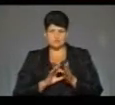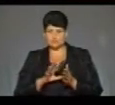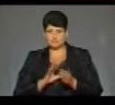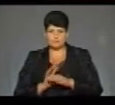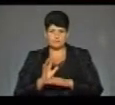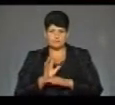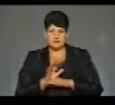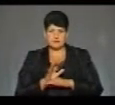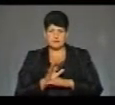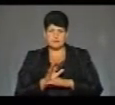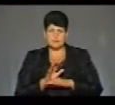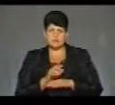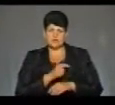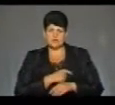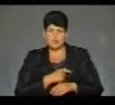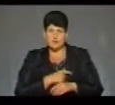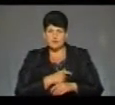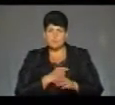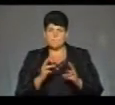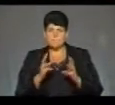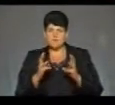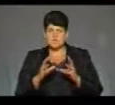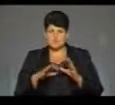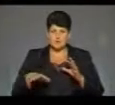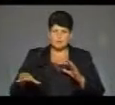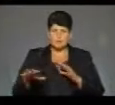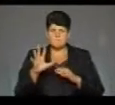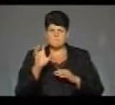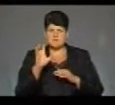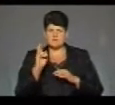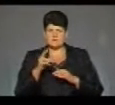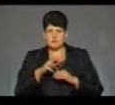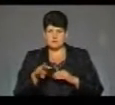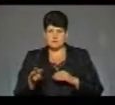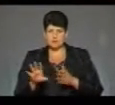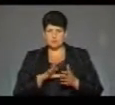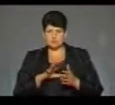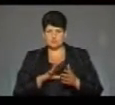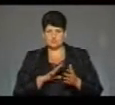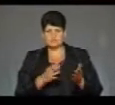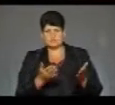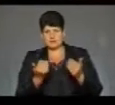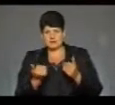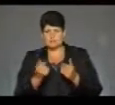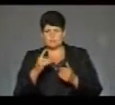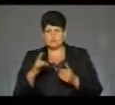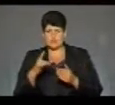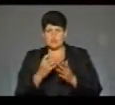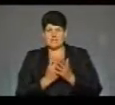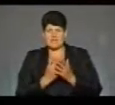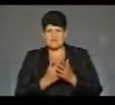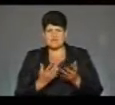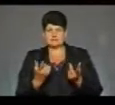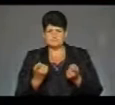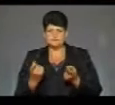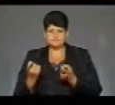направлено черговий караул. Оскільки пожежа охопила площею 500 квадратних метрів, було піднято резерв Зборівського району та